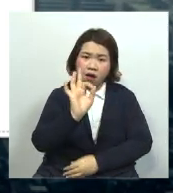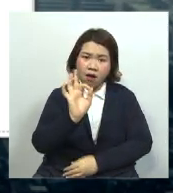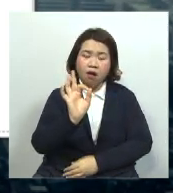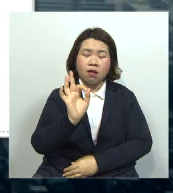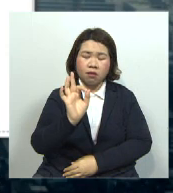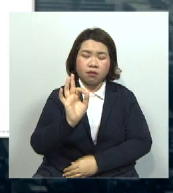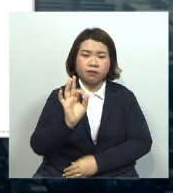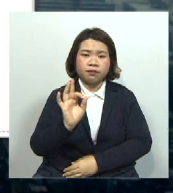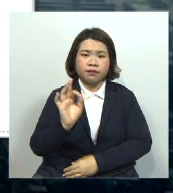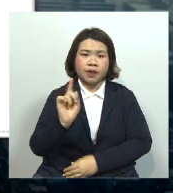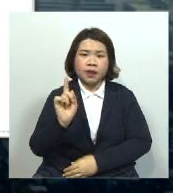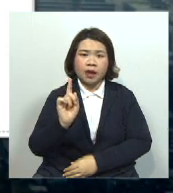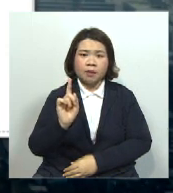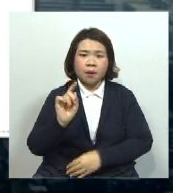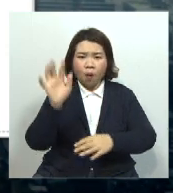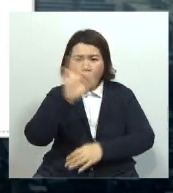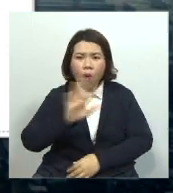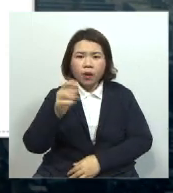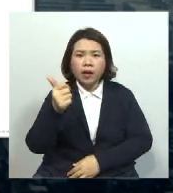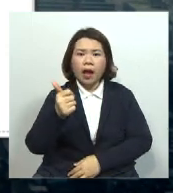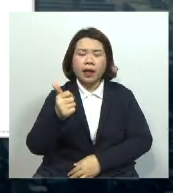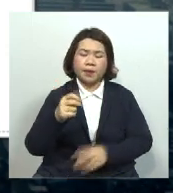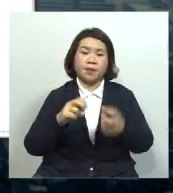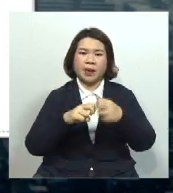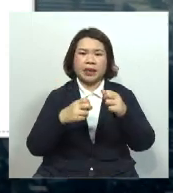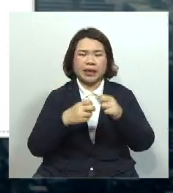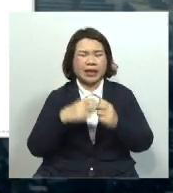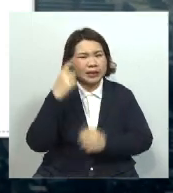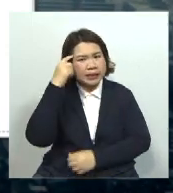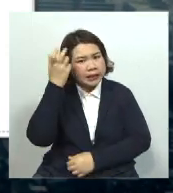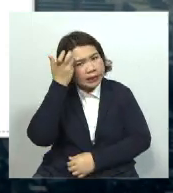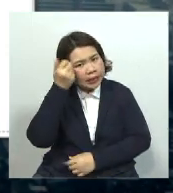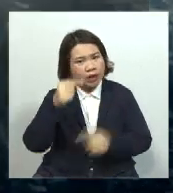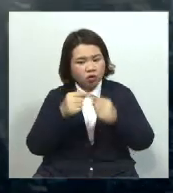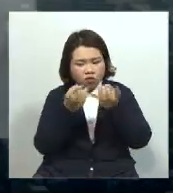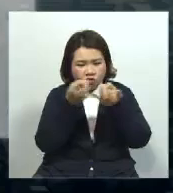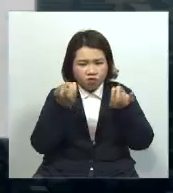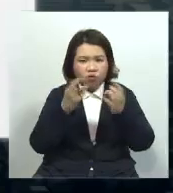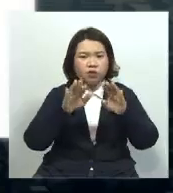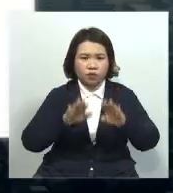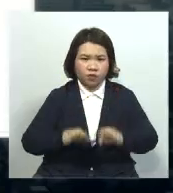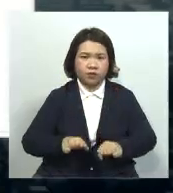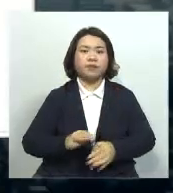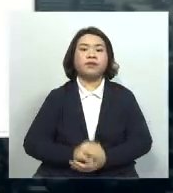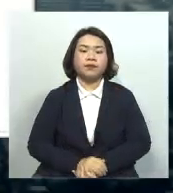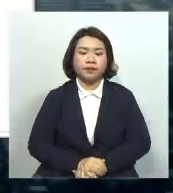านะคะก็สามารถที่จะเบาบางเรื่องของความตึงเครียดเรื่องฝุ่นละอองต่างๆลงได้ค่ะ